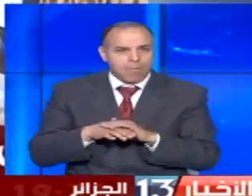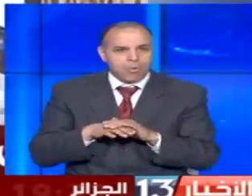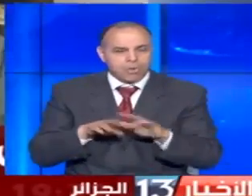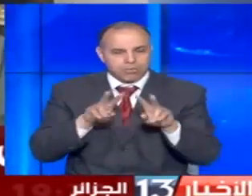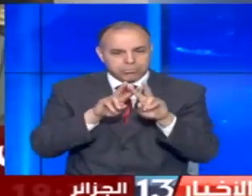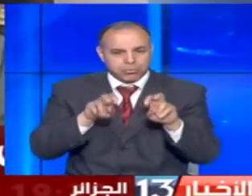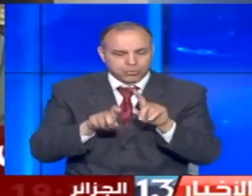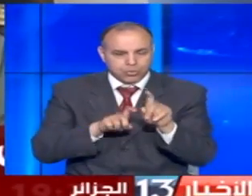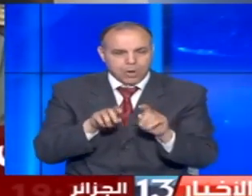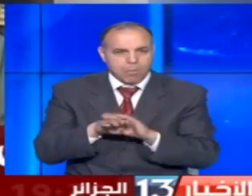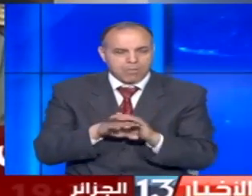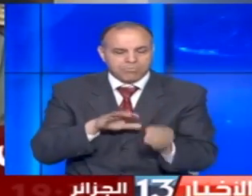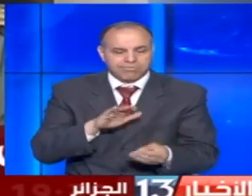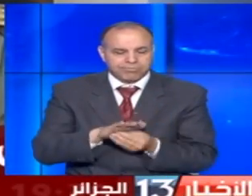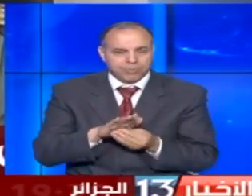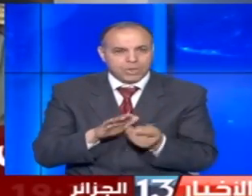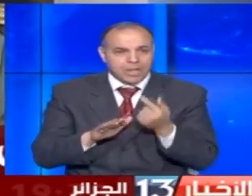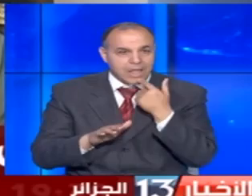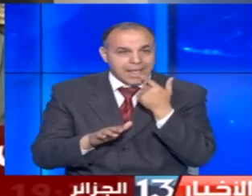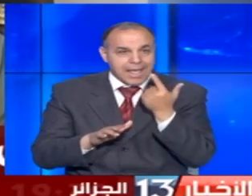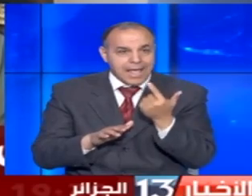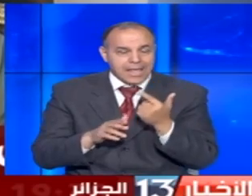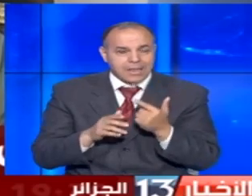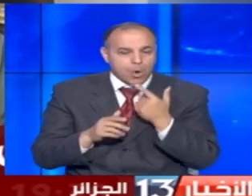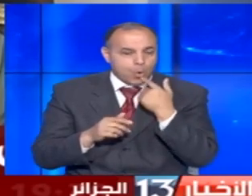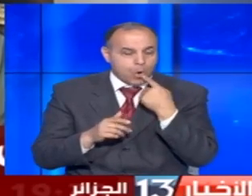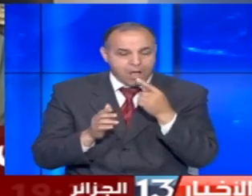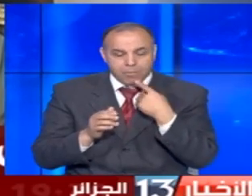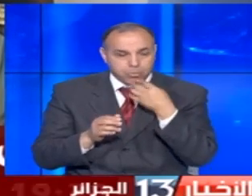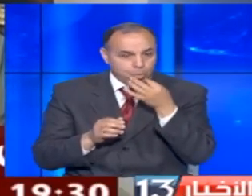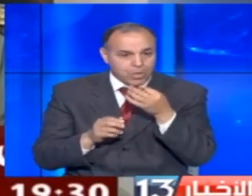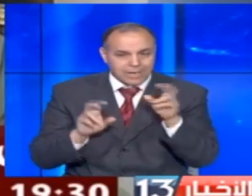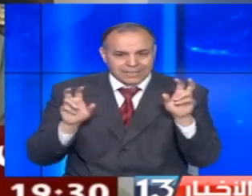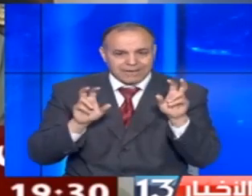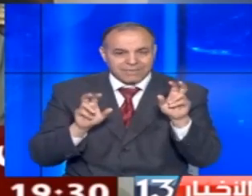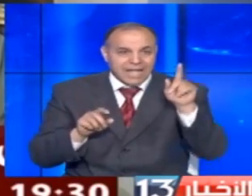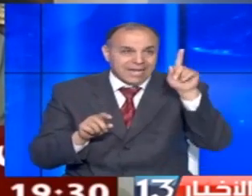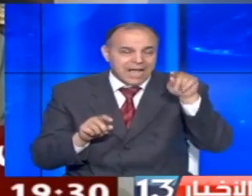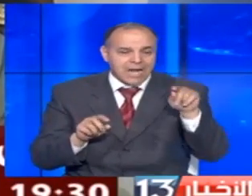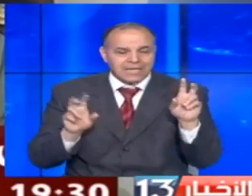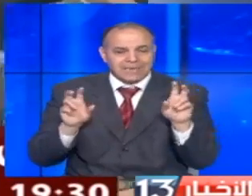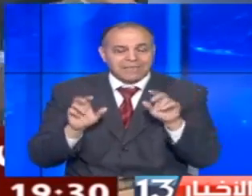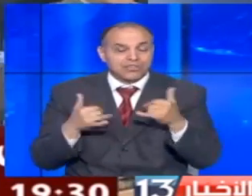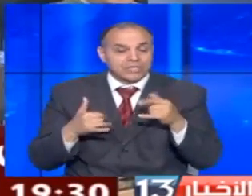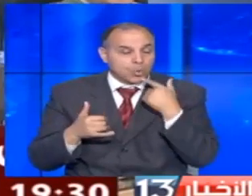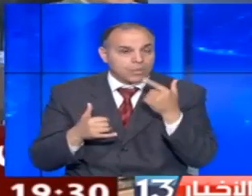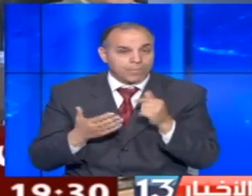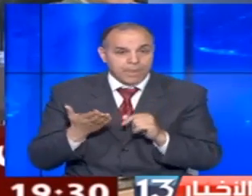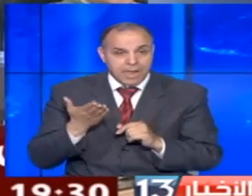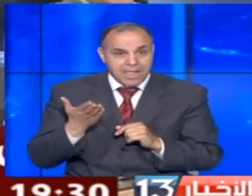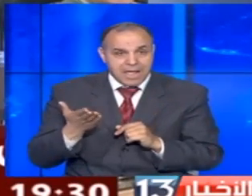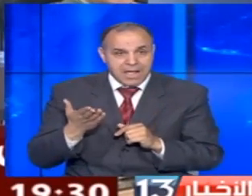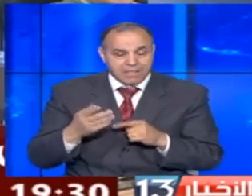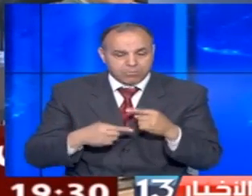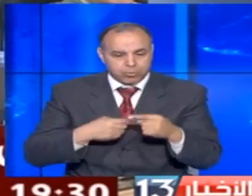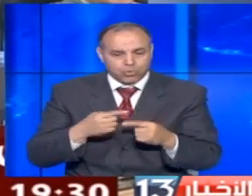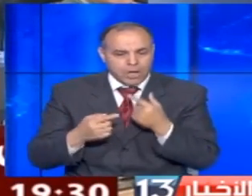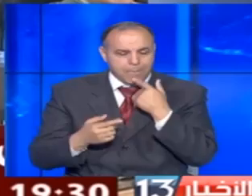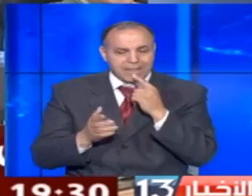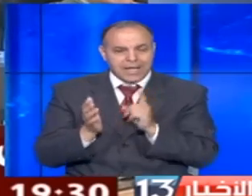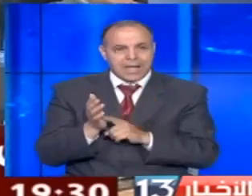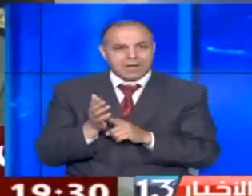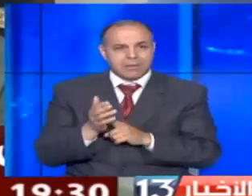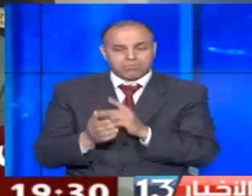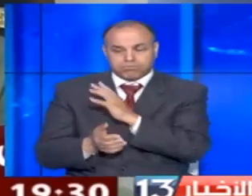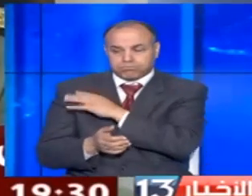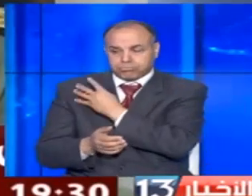تحقيق في قضايا فساد وذلك حسب ما افادت قناه النهار التلفزيونيه وجاءت هذه الخطوه بعد ان اكد